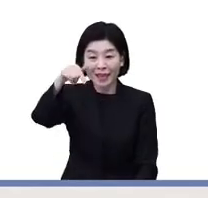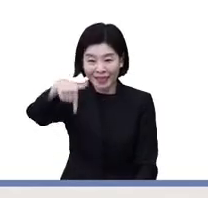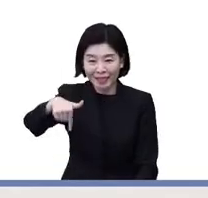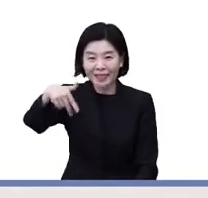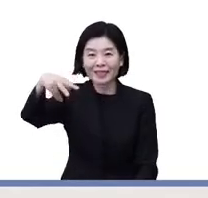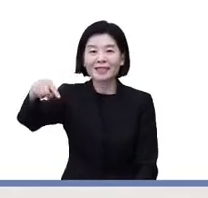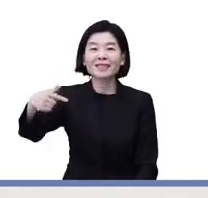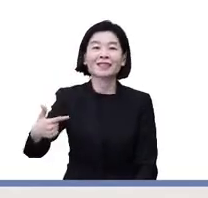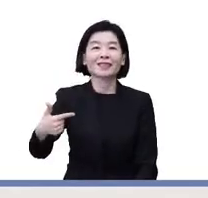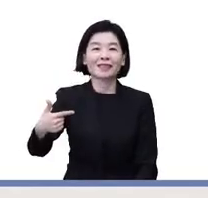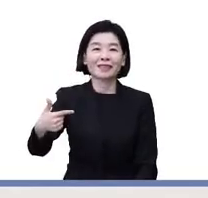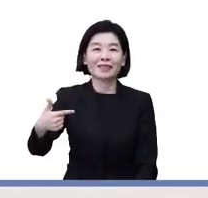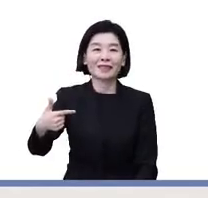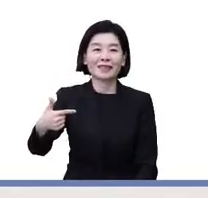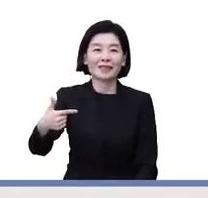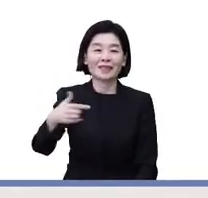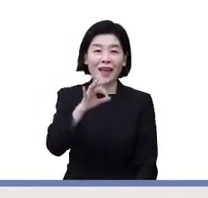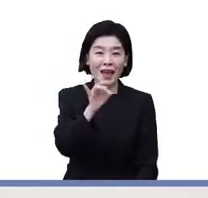에릭슨이라고 합니다.